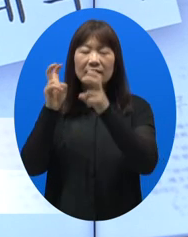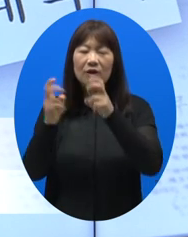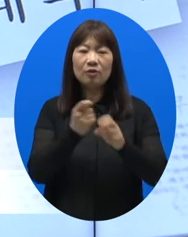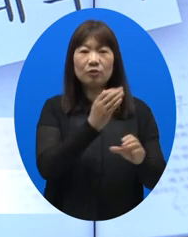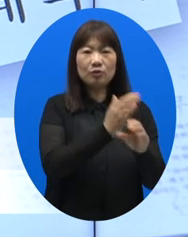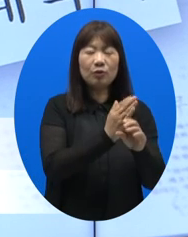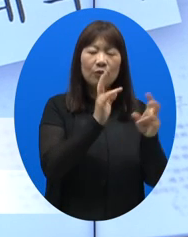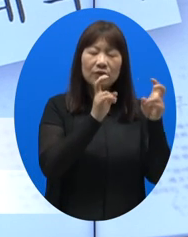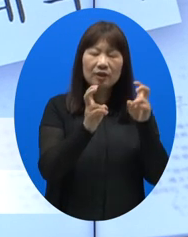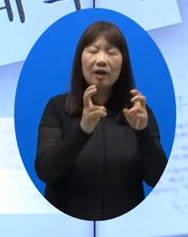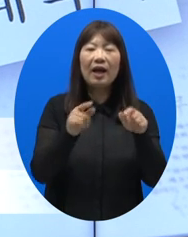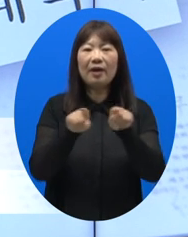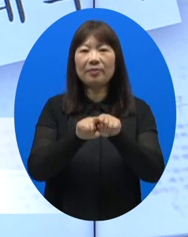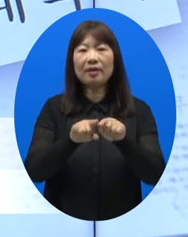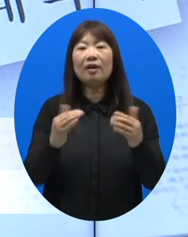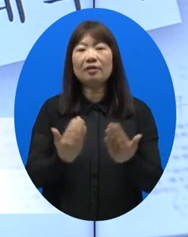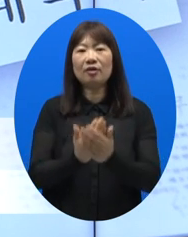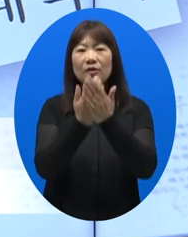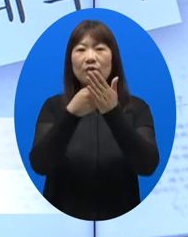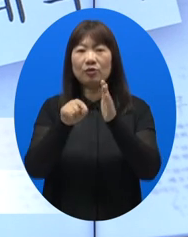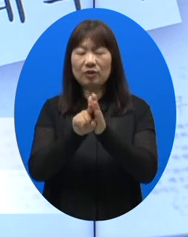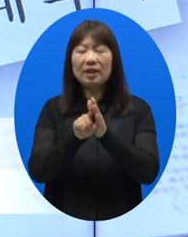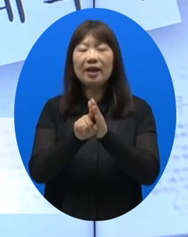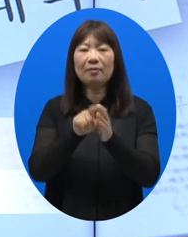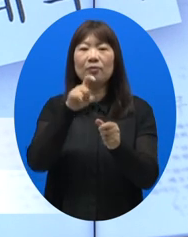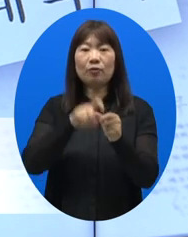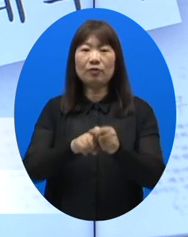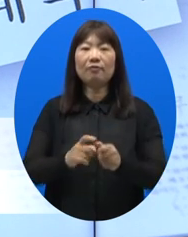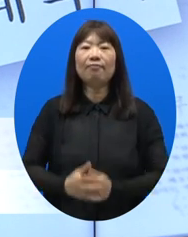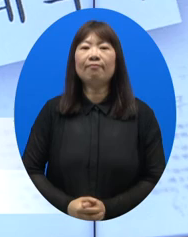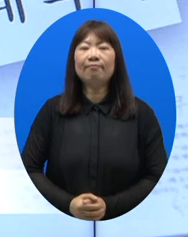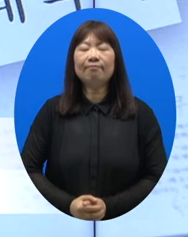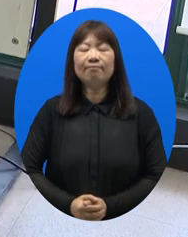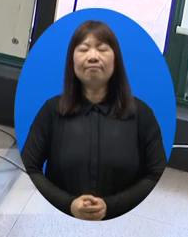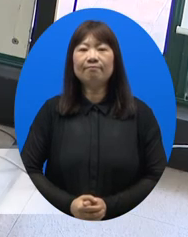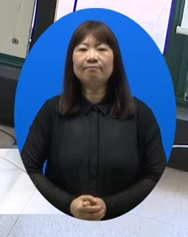동반성장 문화를 만들기 위한 시도되어 현장 취재했습니다